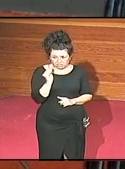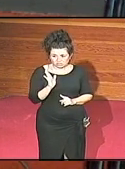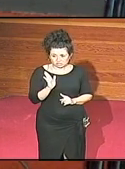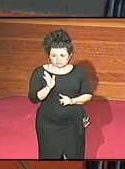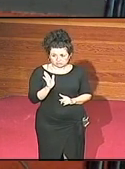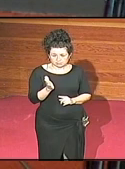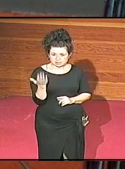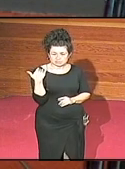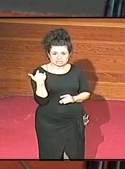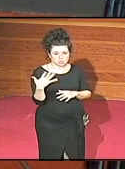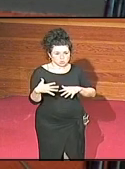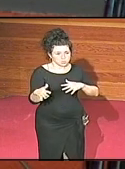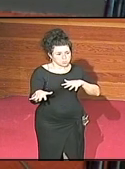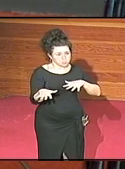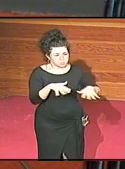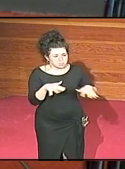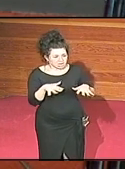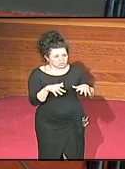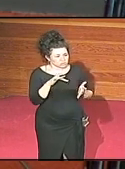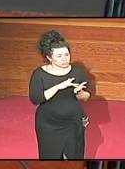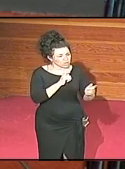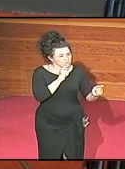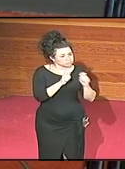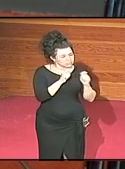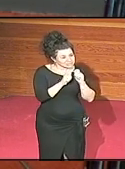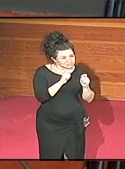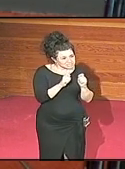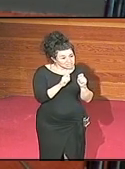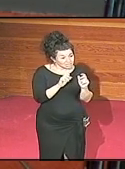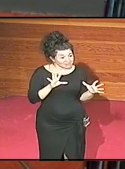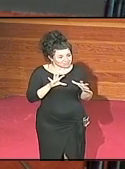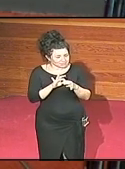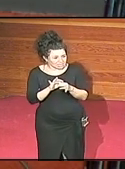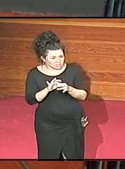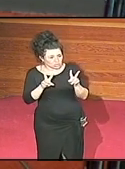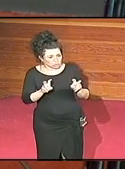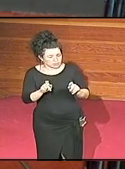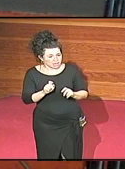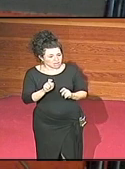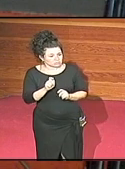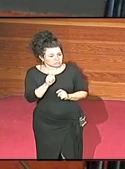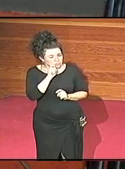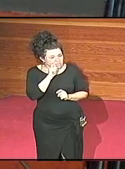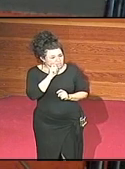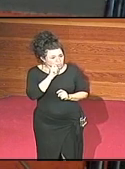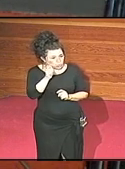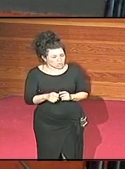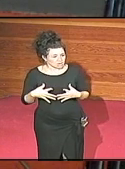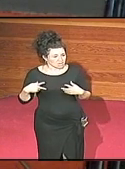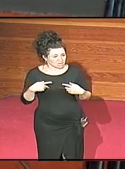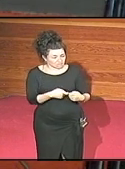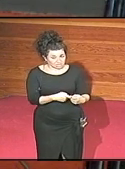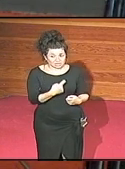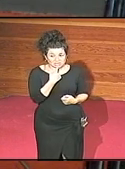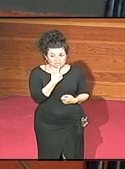den martxoan egin zioten elkarrizketa bat Ukrainako gerra zela eta ez da. Eta berak esaten zuen, ikusiko duzu orain,